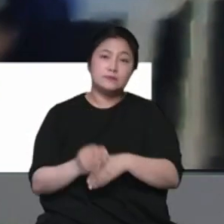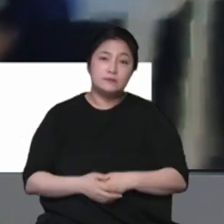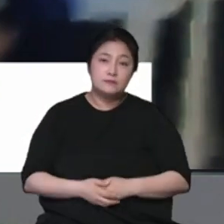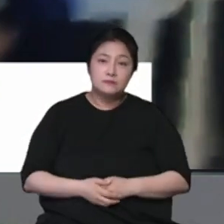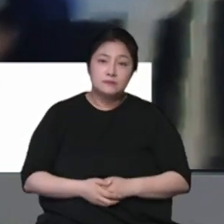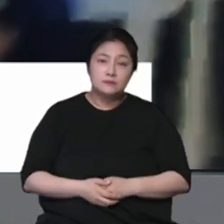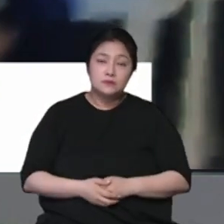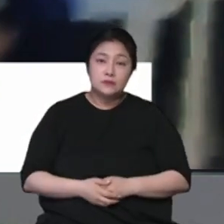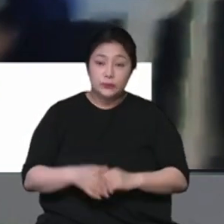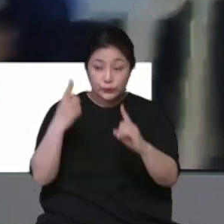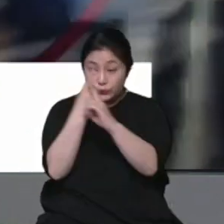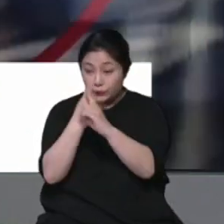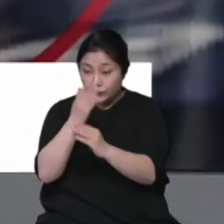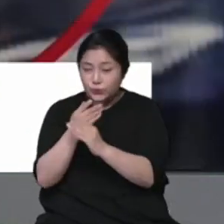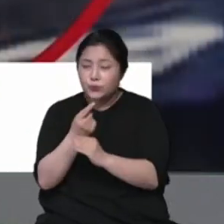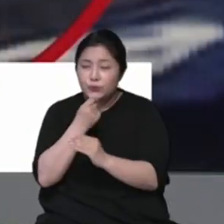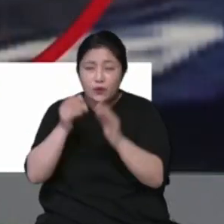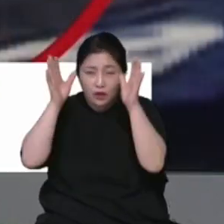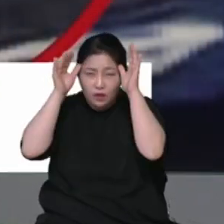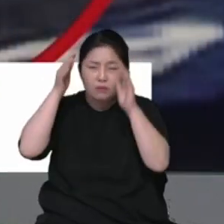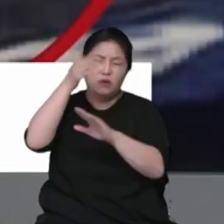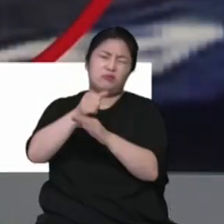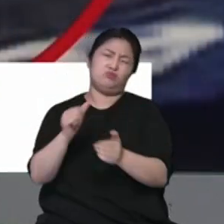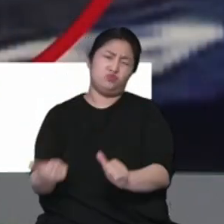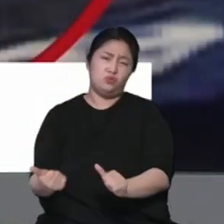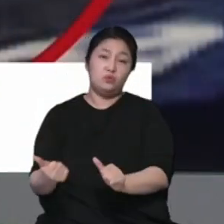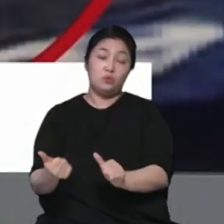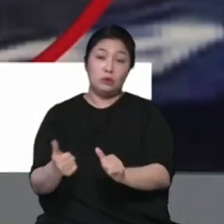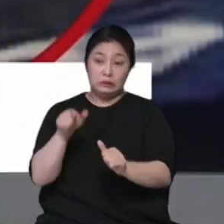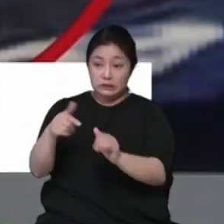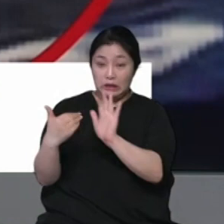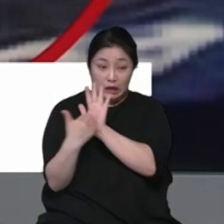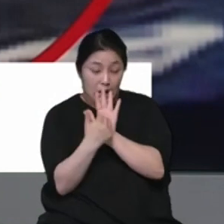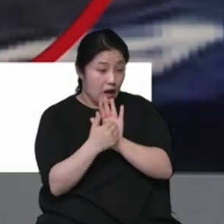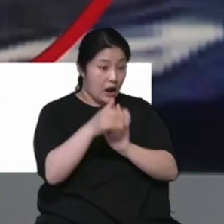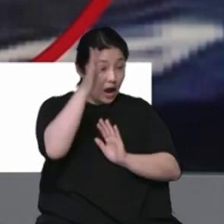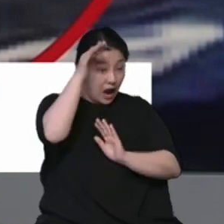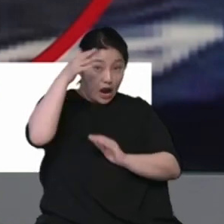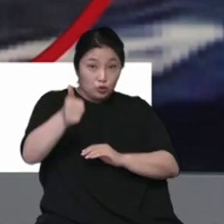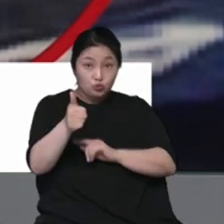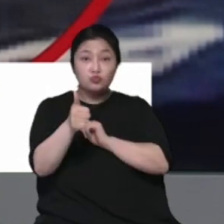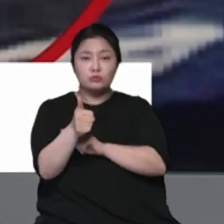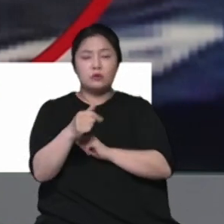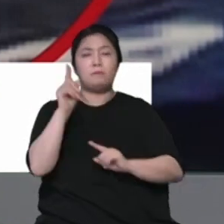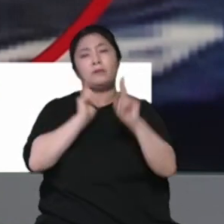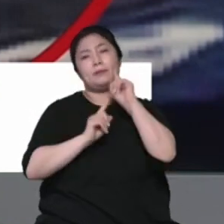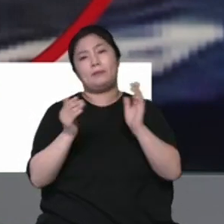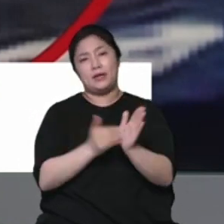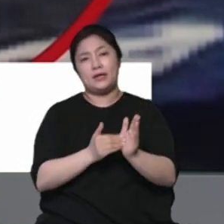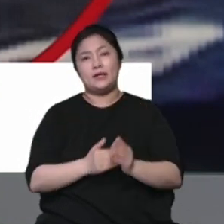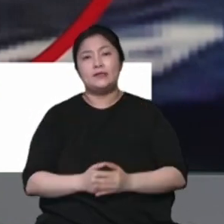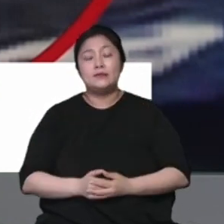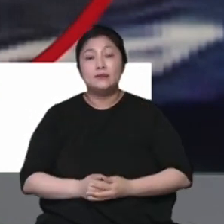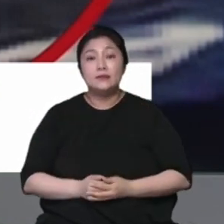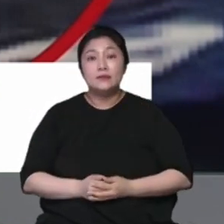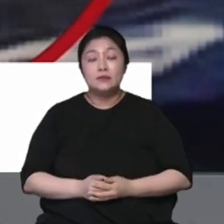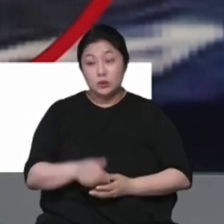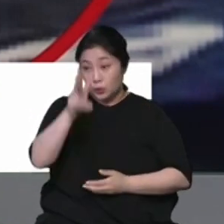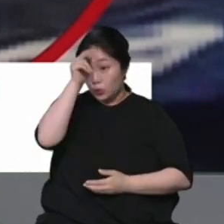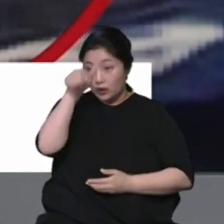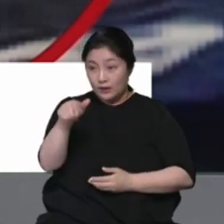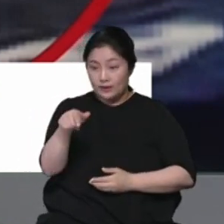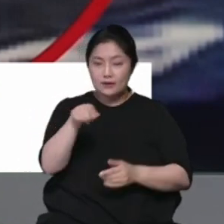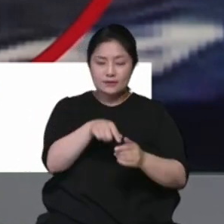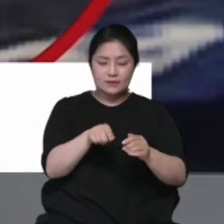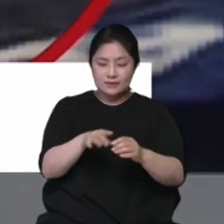발생했습니다. 치료를 받던 소형견은 결국 죽었고 이를 막던 소형견 견주 역시 부상을 입었습니다. 경찰은